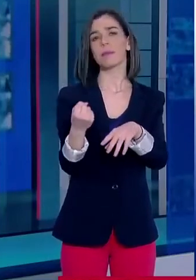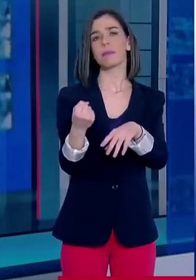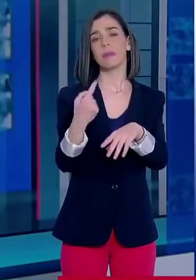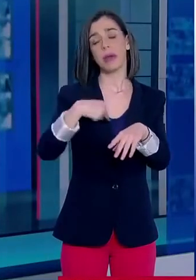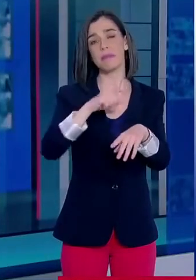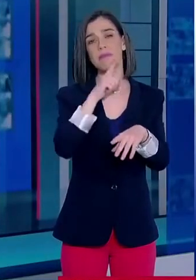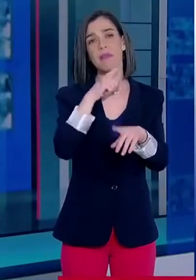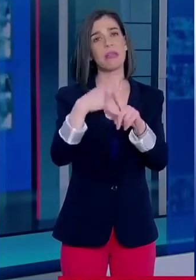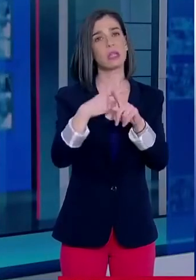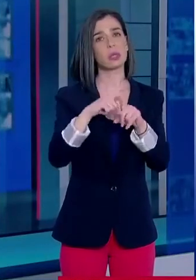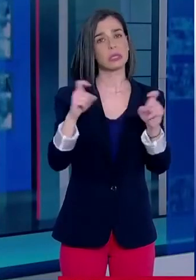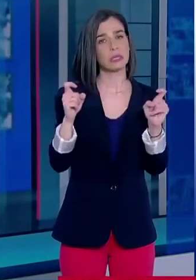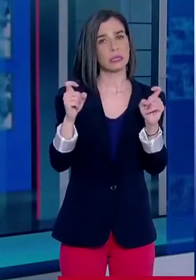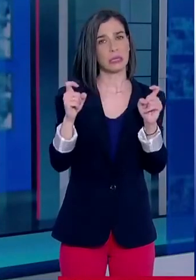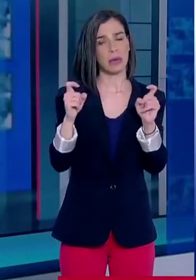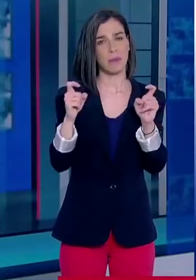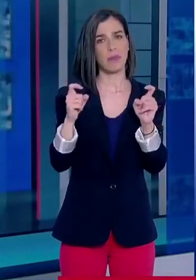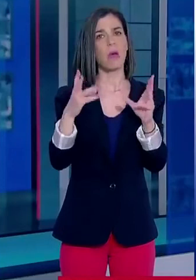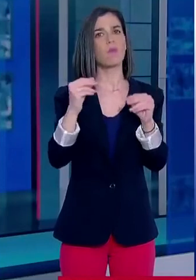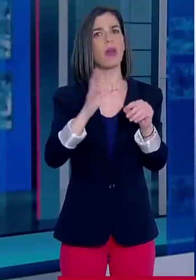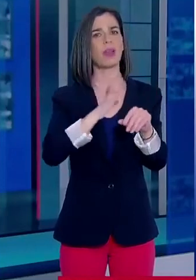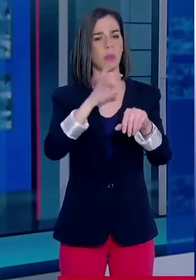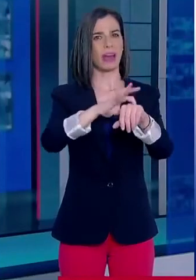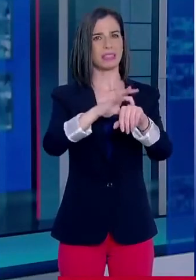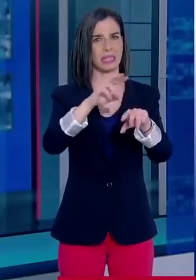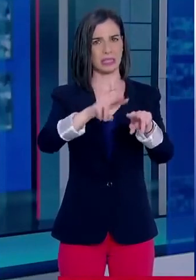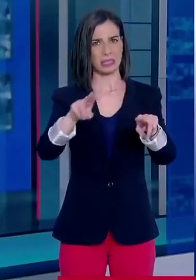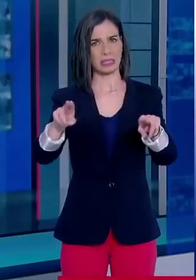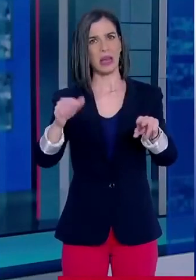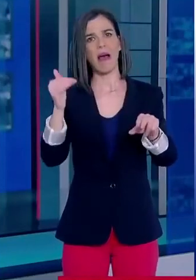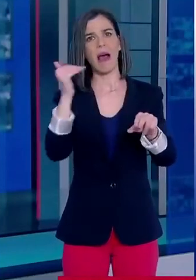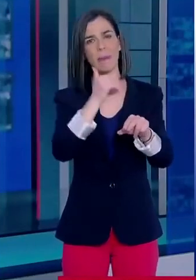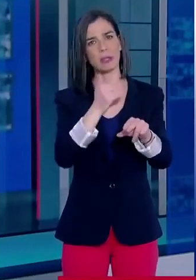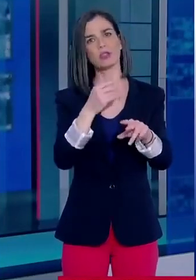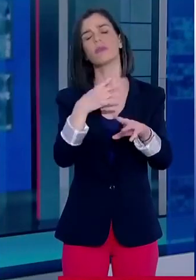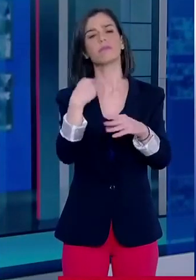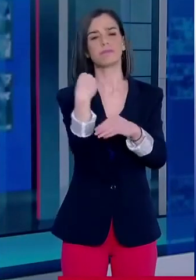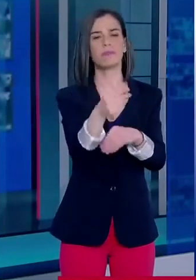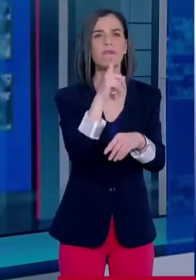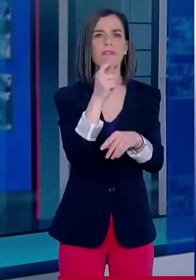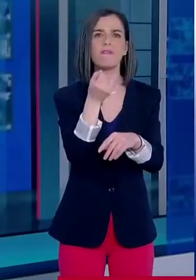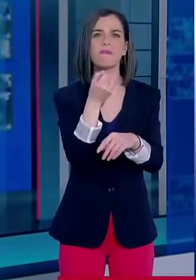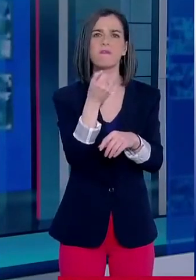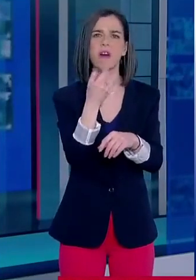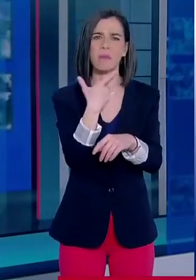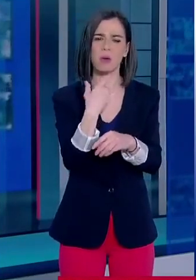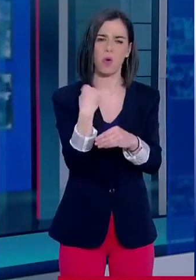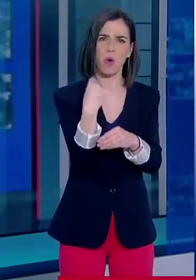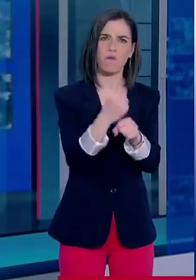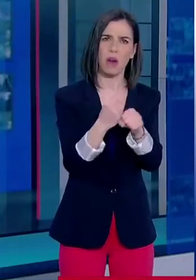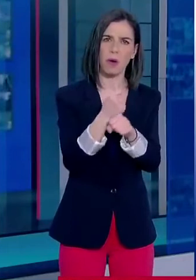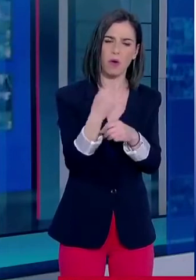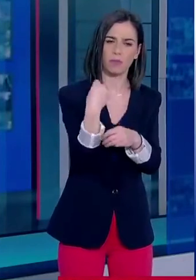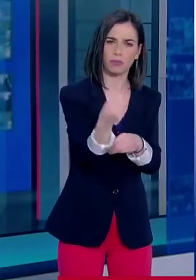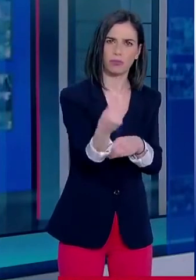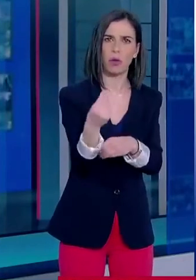αυτής της επιδημίας ήταν ότι πολλοί ασθενείς άμεσα είχαν πρόσβαση στη φαρμακευτική αυτή θεραπεία λόγω των